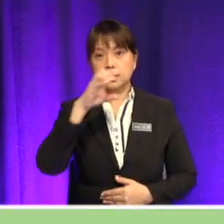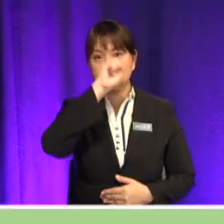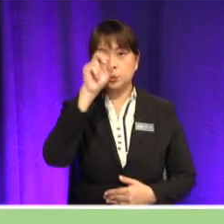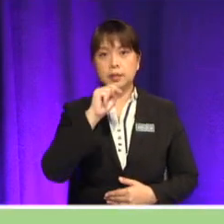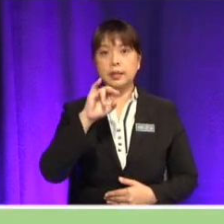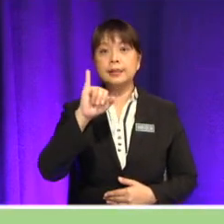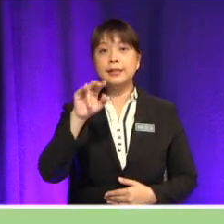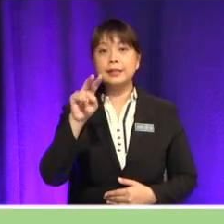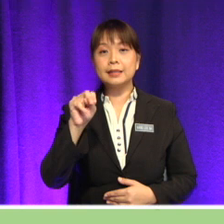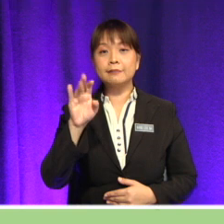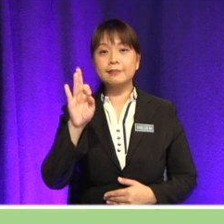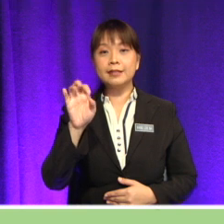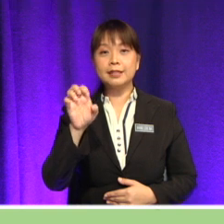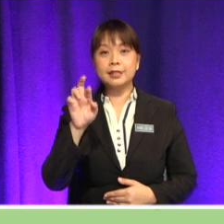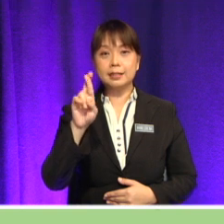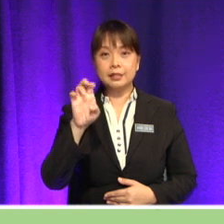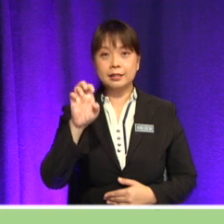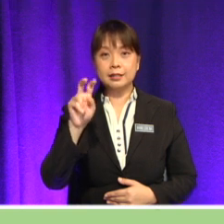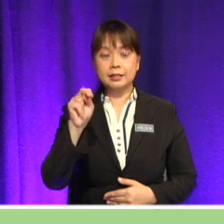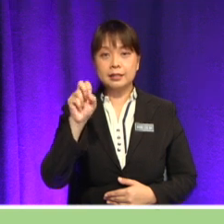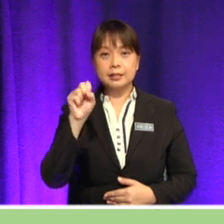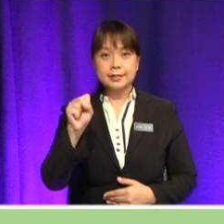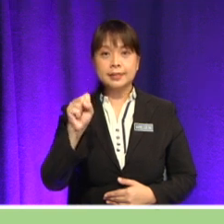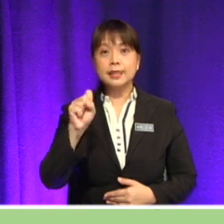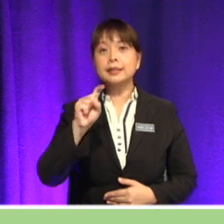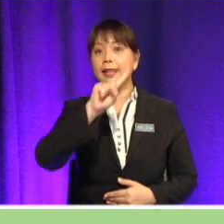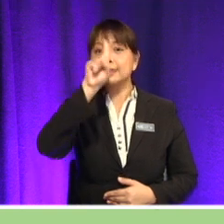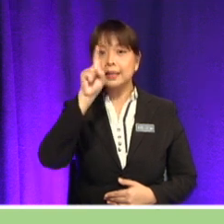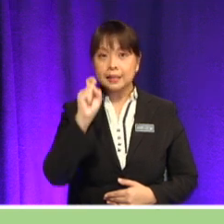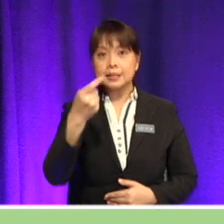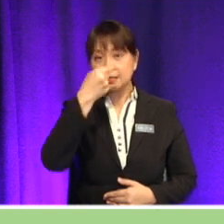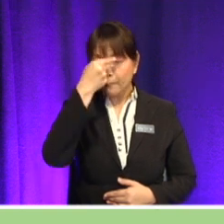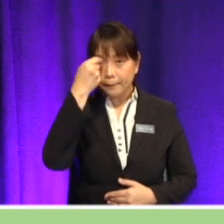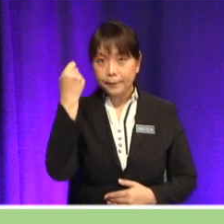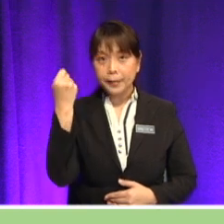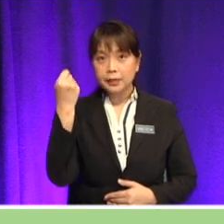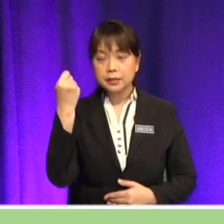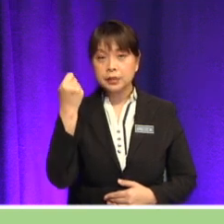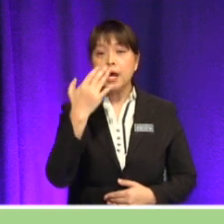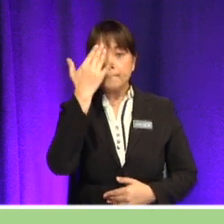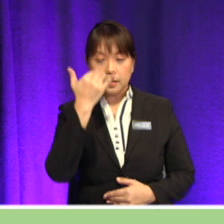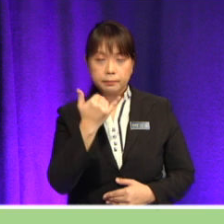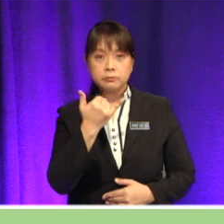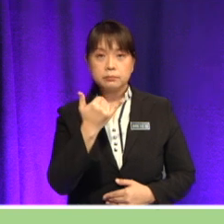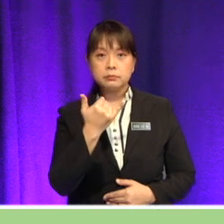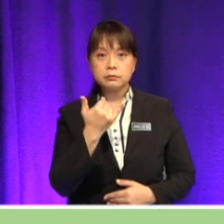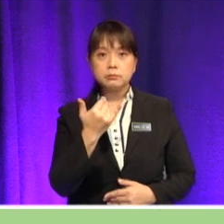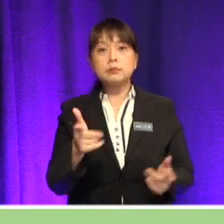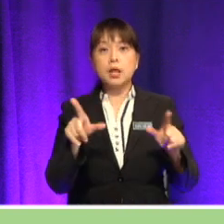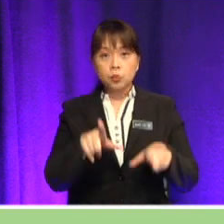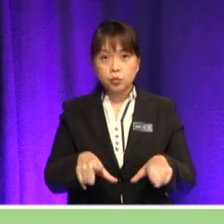yang ditanyakan sebab kepada pembahasan tersebut Kenapa dia berlaku Kenapa Polres Air